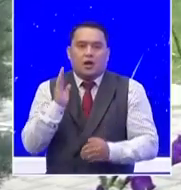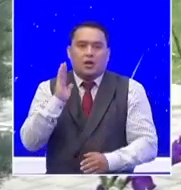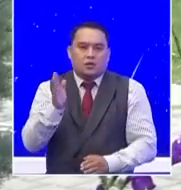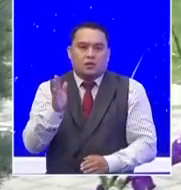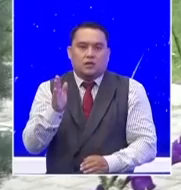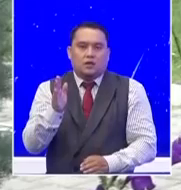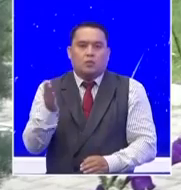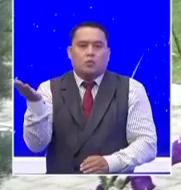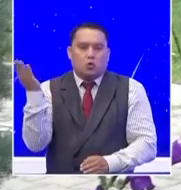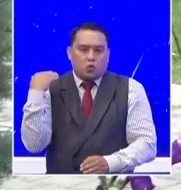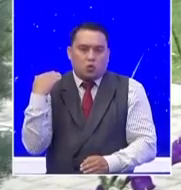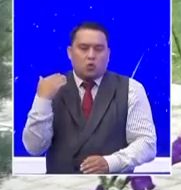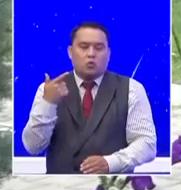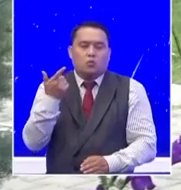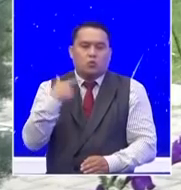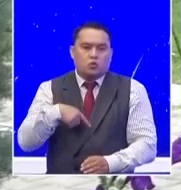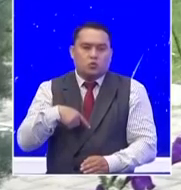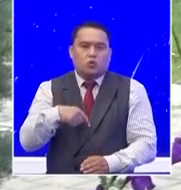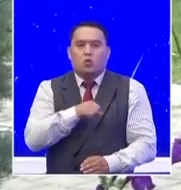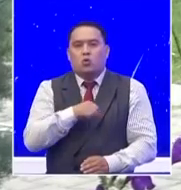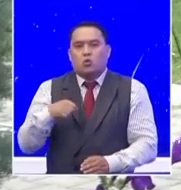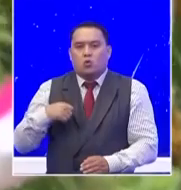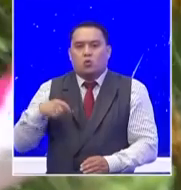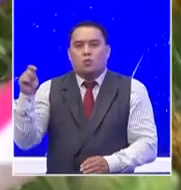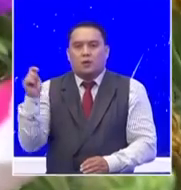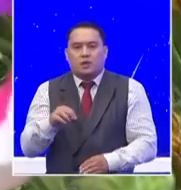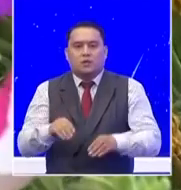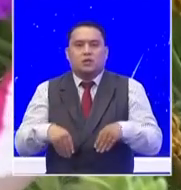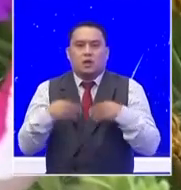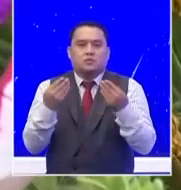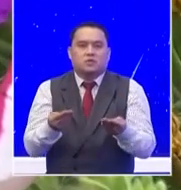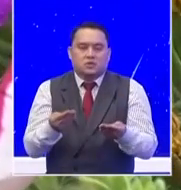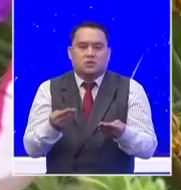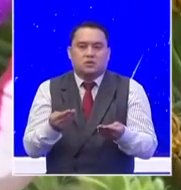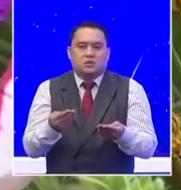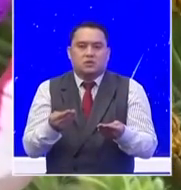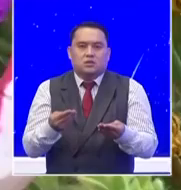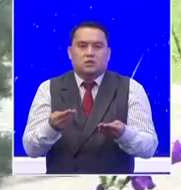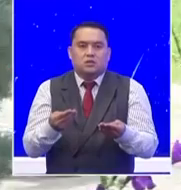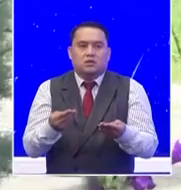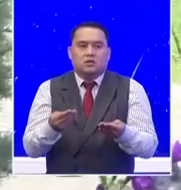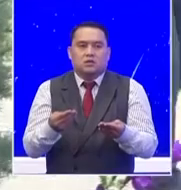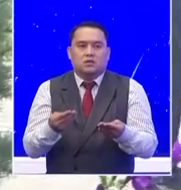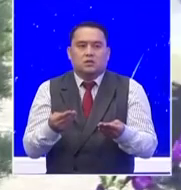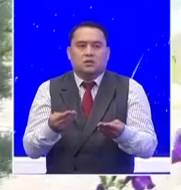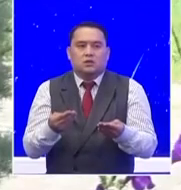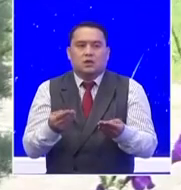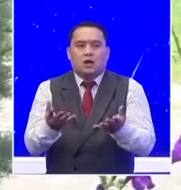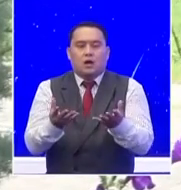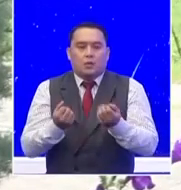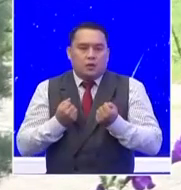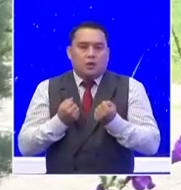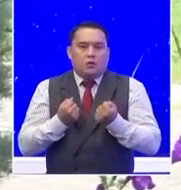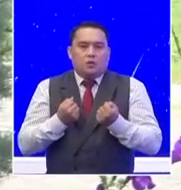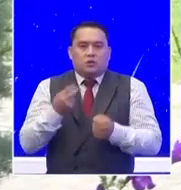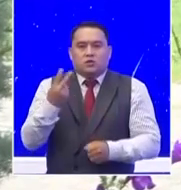бұрынғы өздерінің колледжді барып көрейік, өзіміз ғана апарып тапсырсақ деген немен өткізіп атыр. Қабылдау